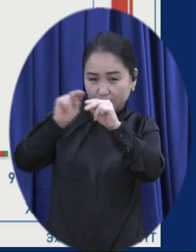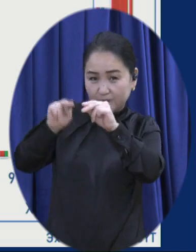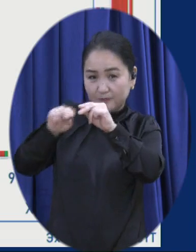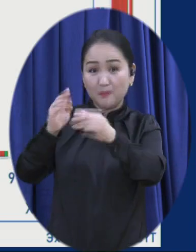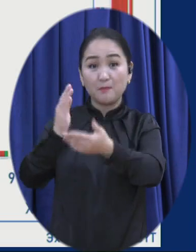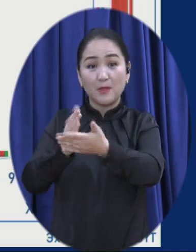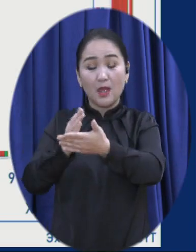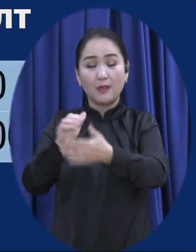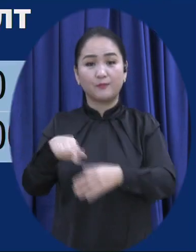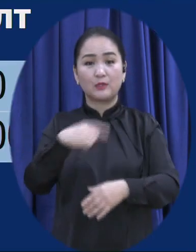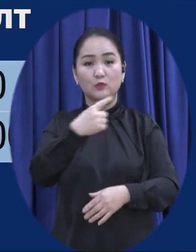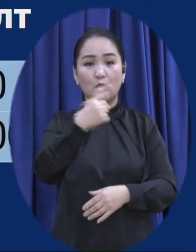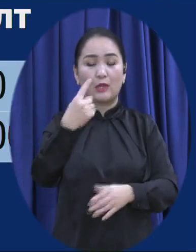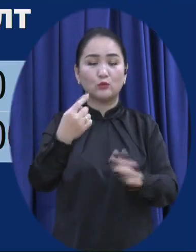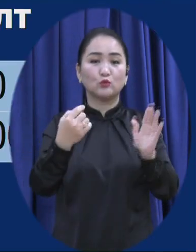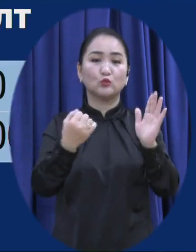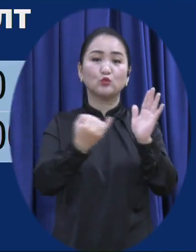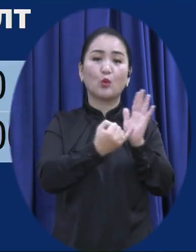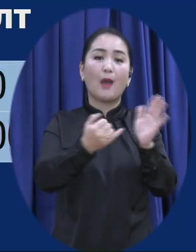бол